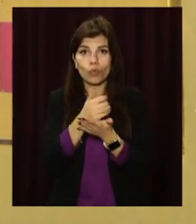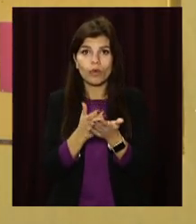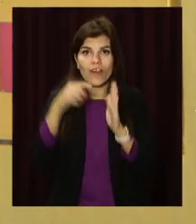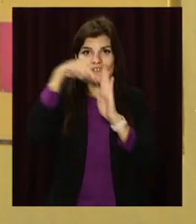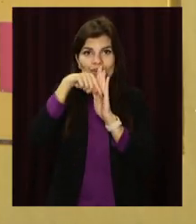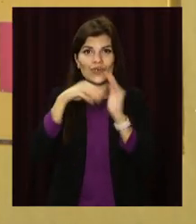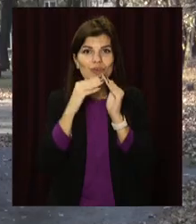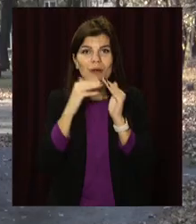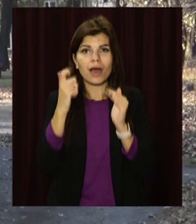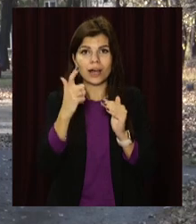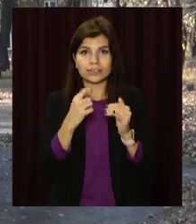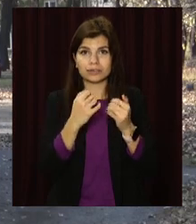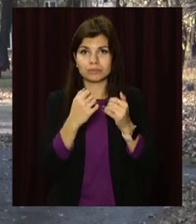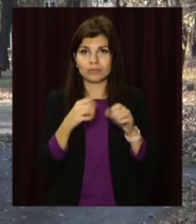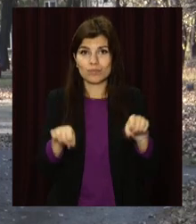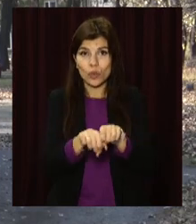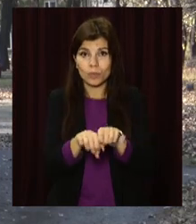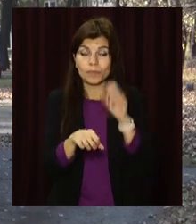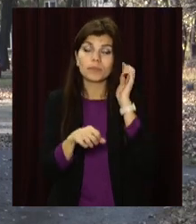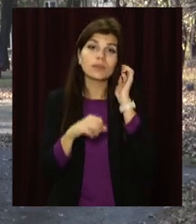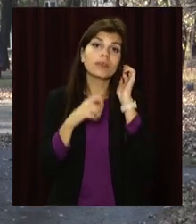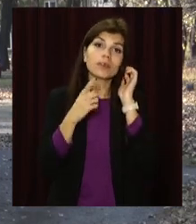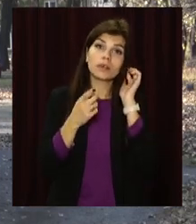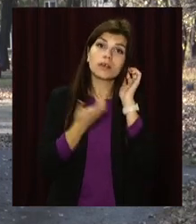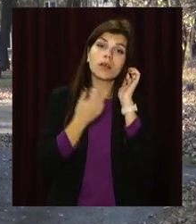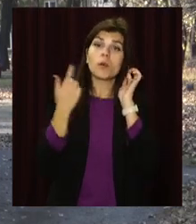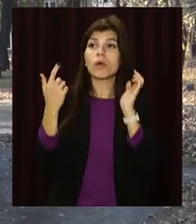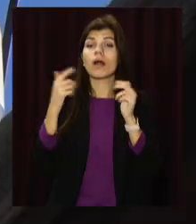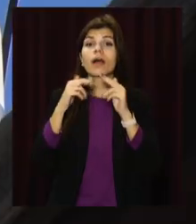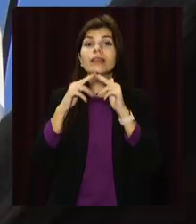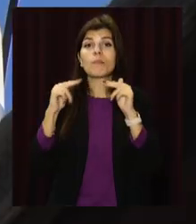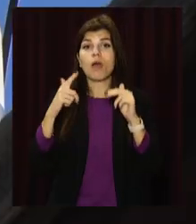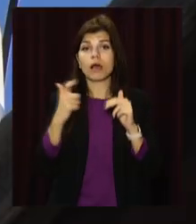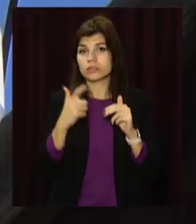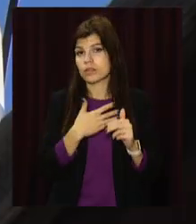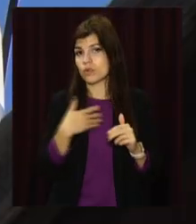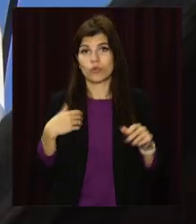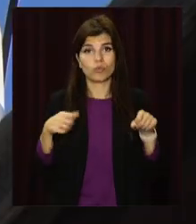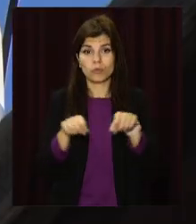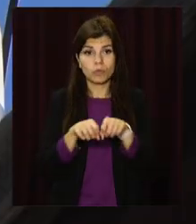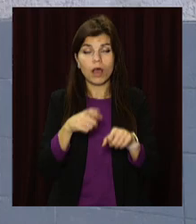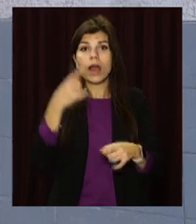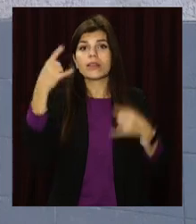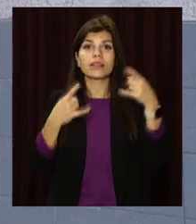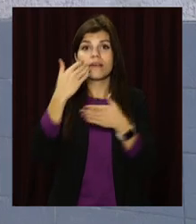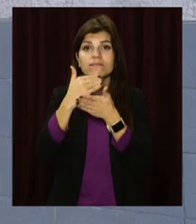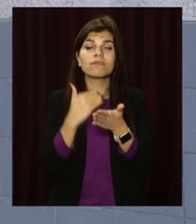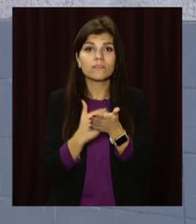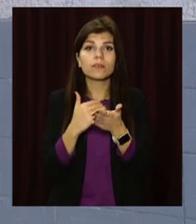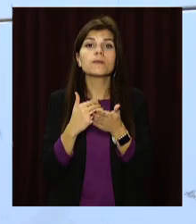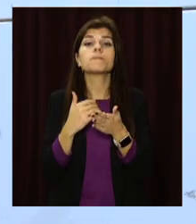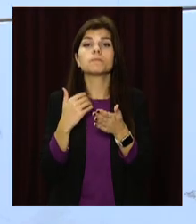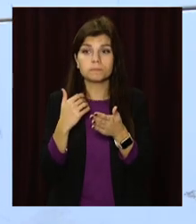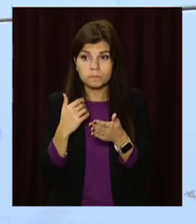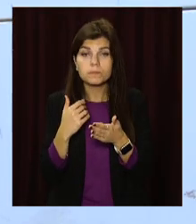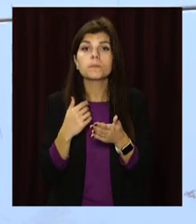обслуговування внутрішньо будинкових газових мереж. Через них Дніпрогаз і не вмикає блакитне паливо. Відкритий отримав відповідь від